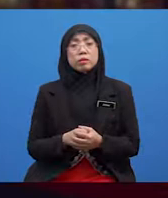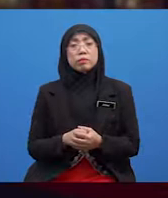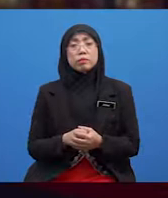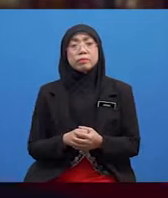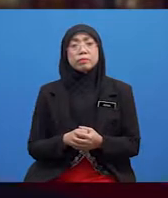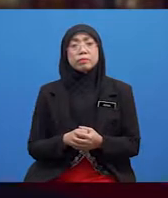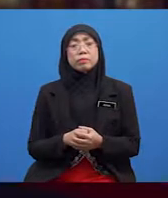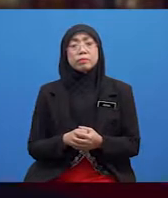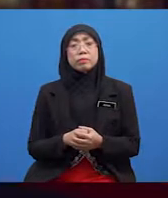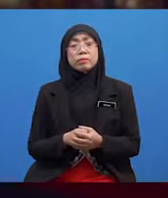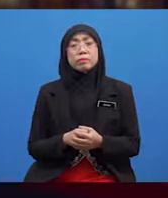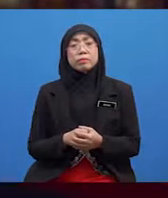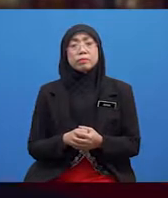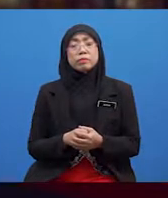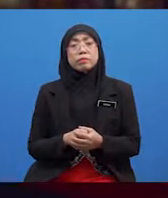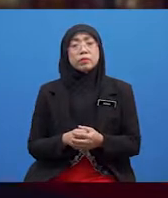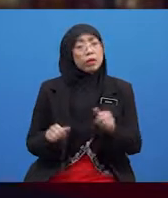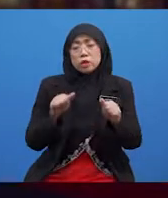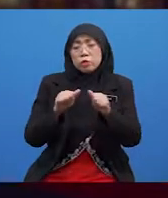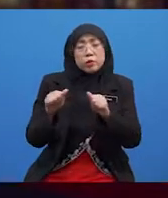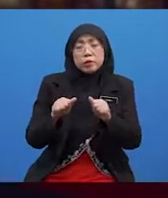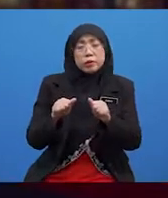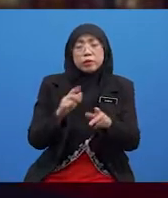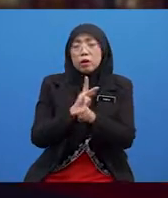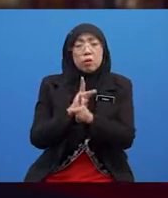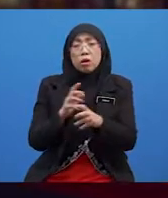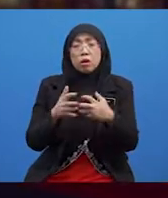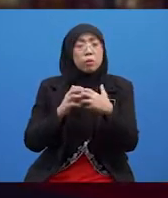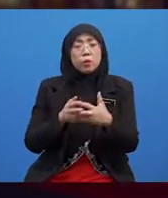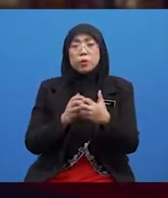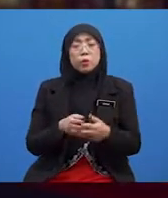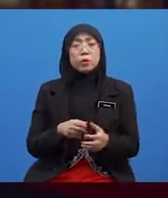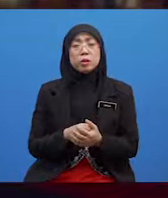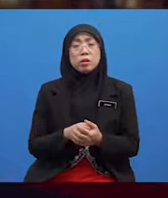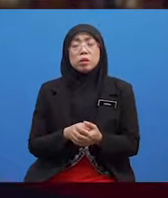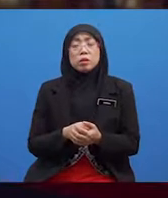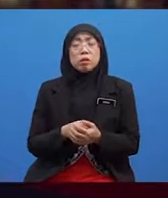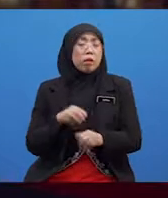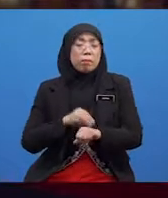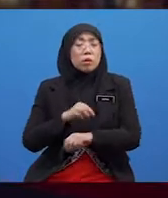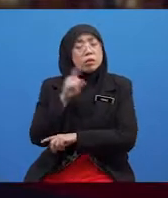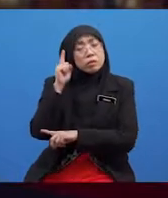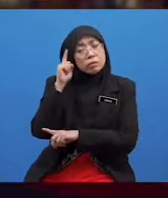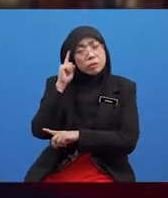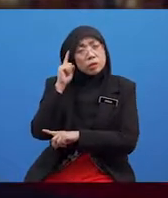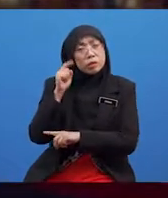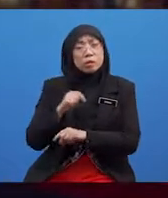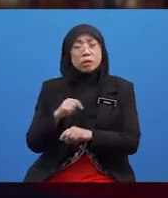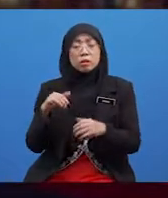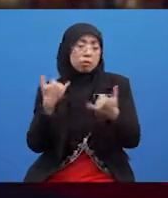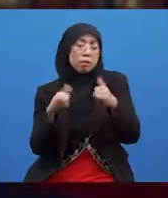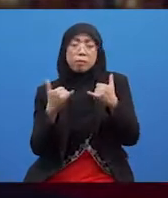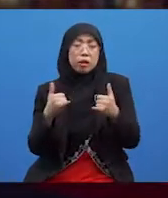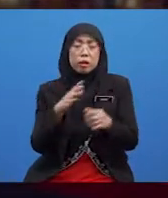Perkembangan motor tidak hanya kepada tumpuan terhadap kemahiran atlet yang berlaku semasa amali